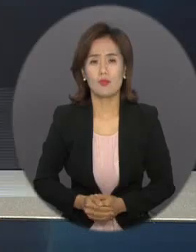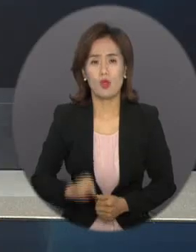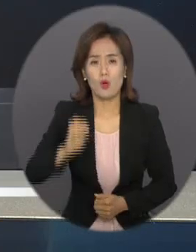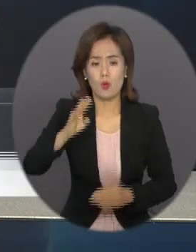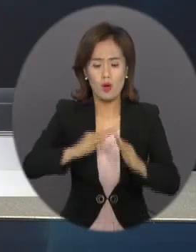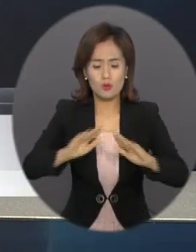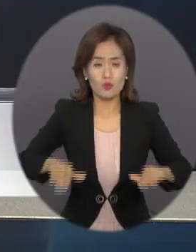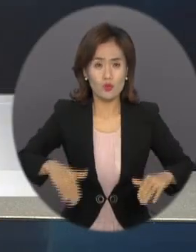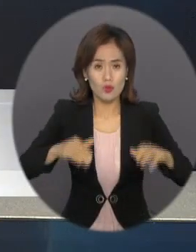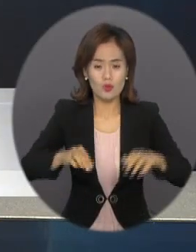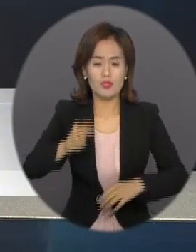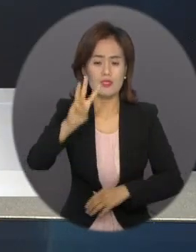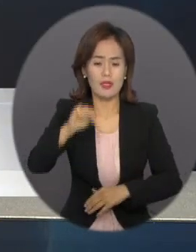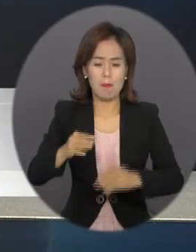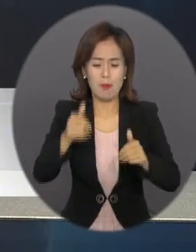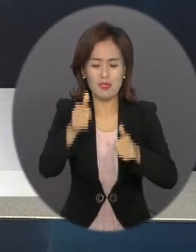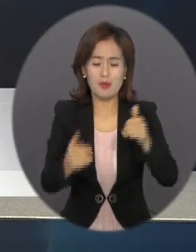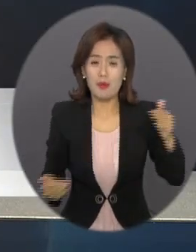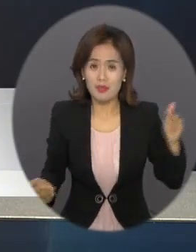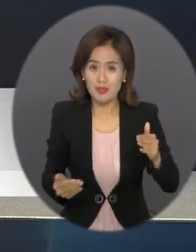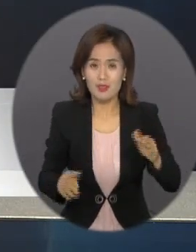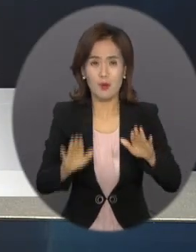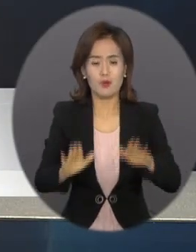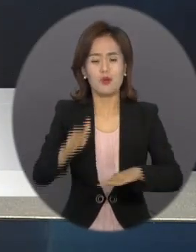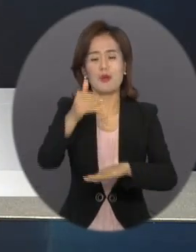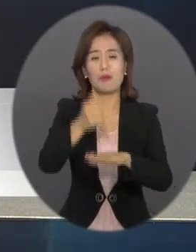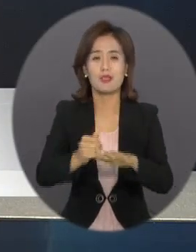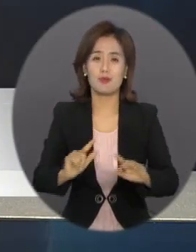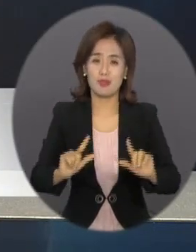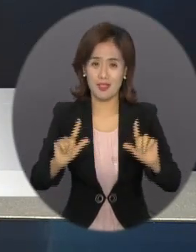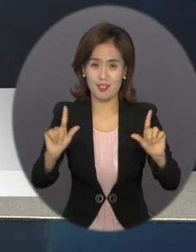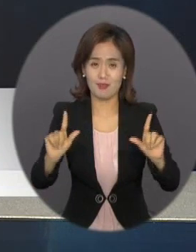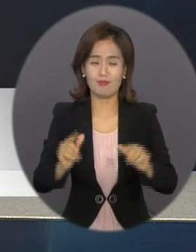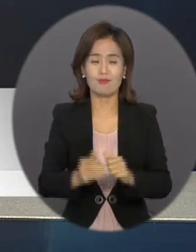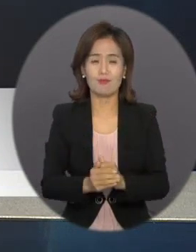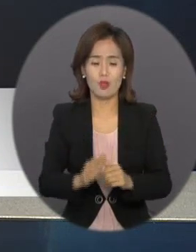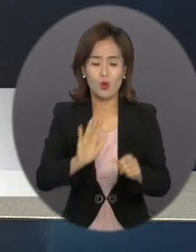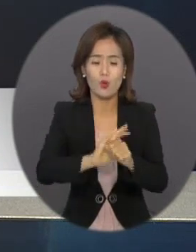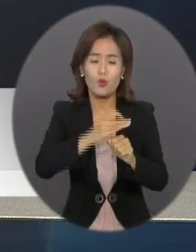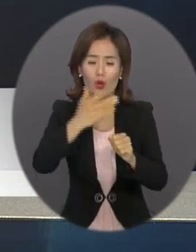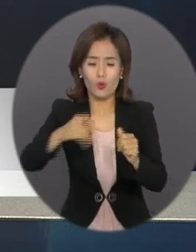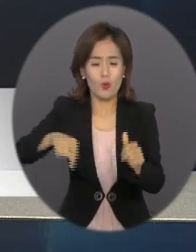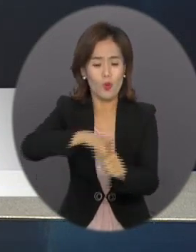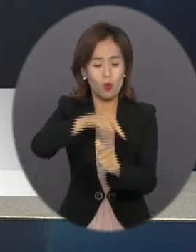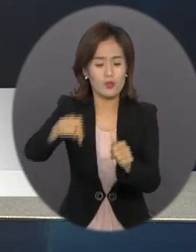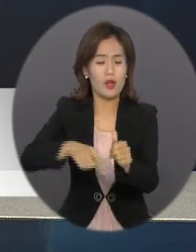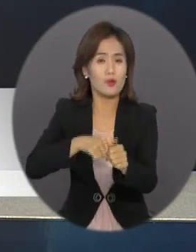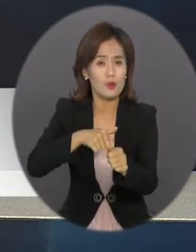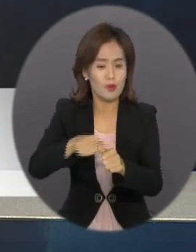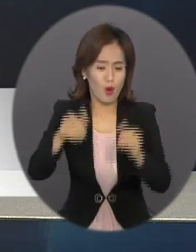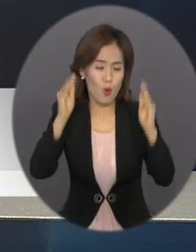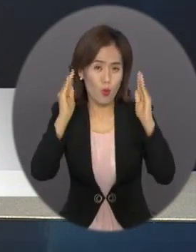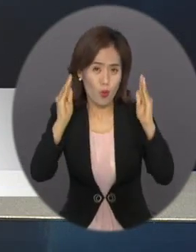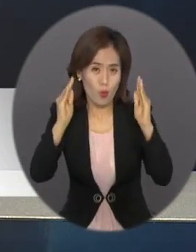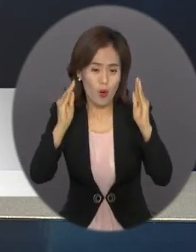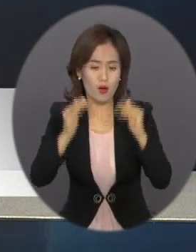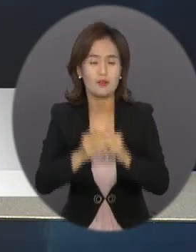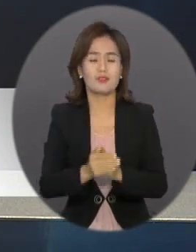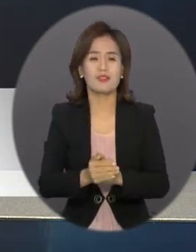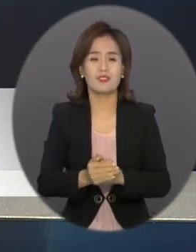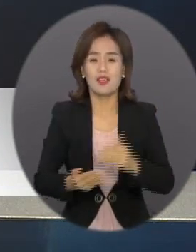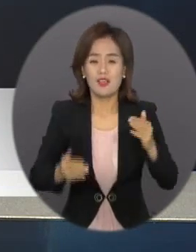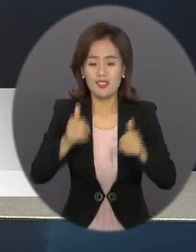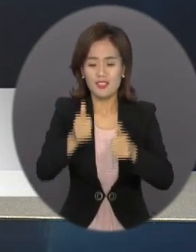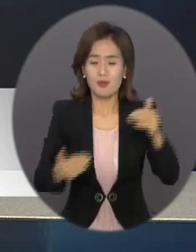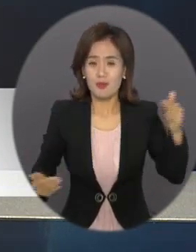광주 전남 3만 수험생들에겐 오늘이 바로 결전의 날이었죠. 코로나19 상황을 이겨내며 공부해온 수험생 여러분,